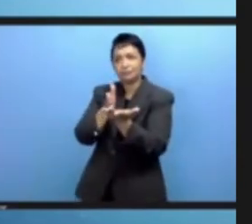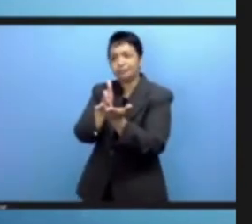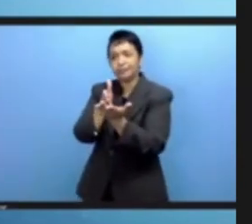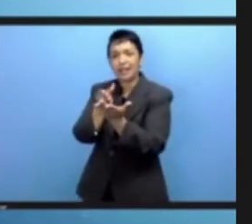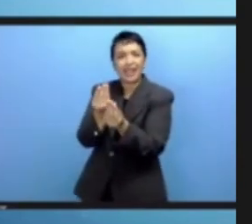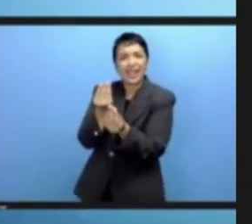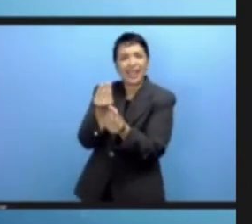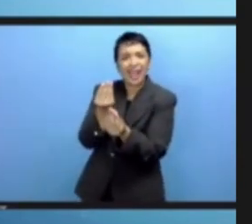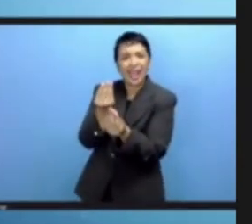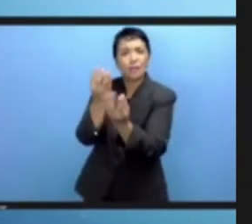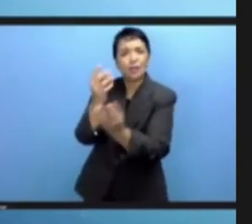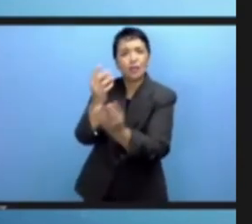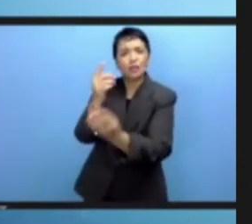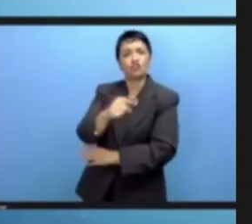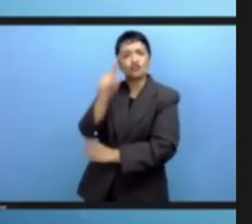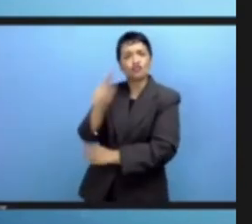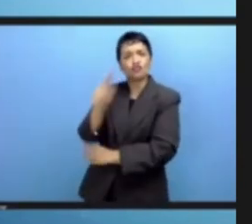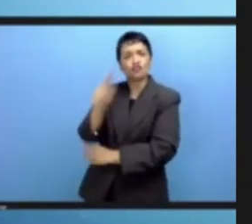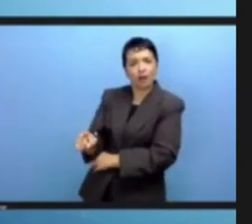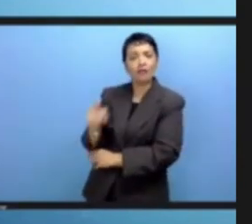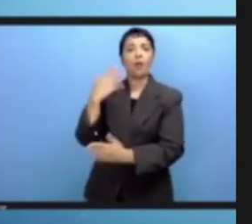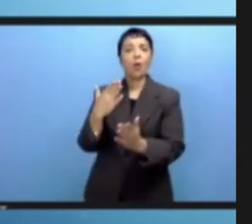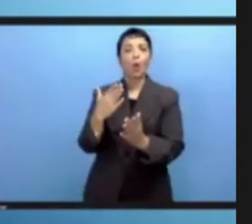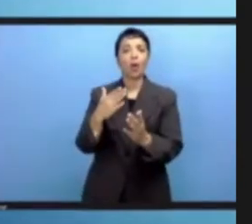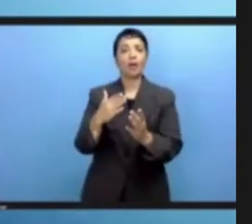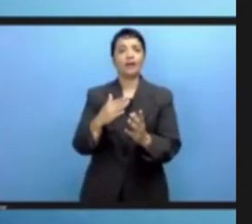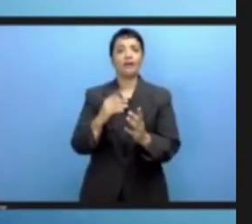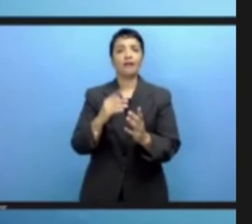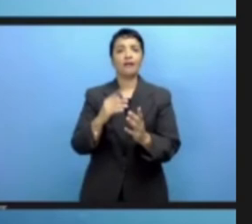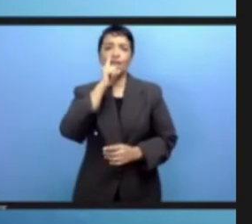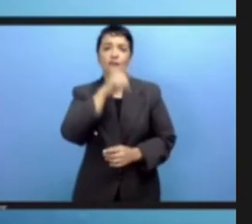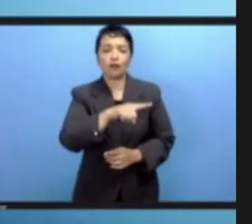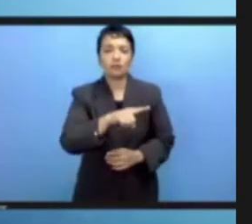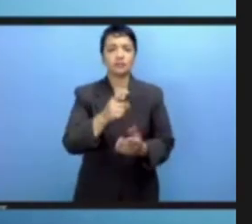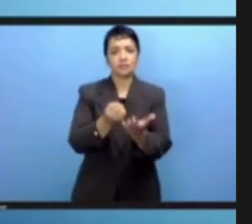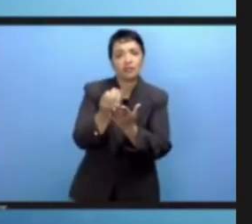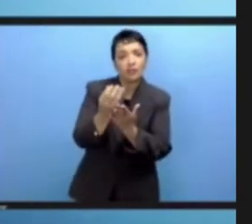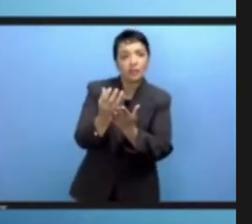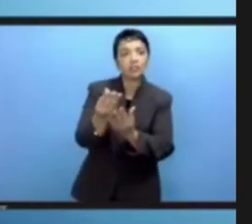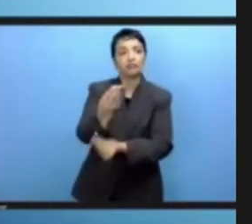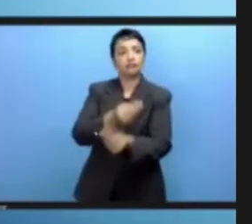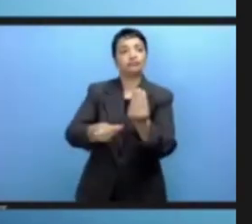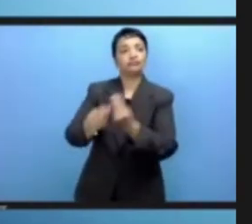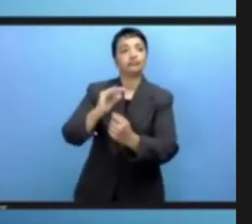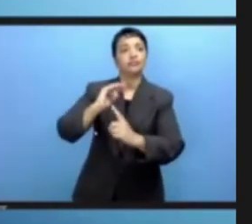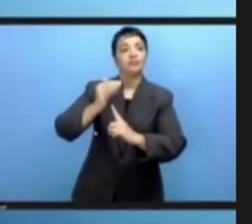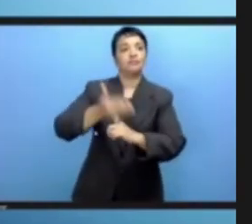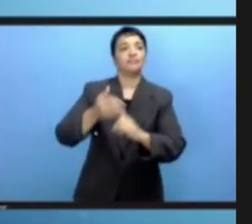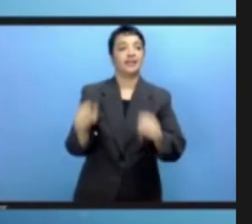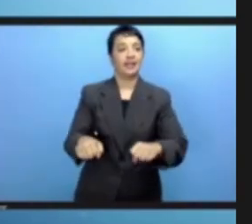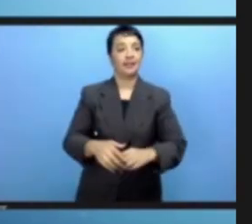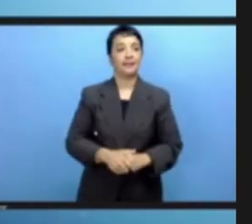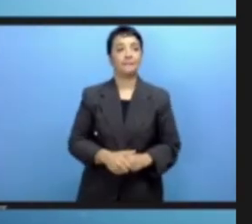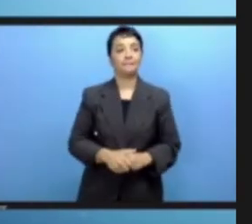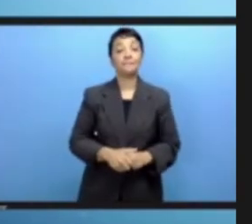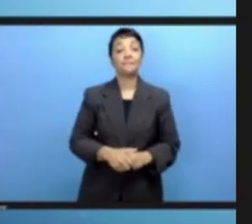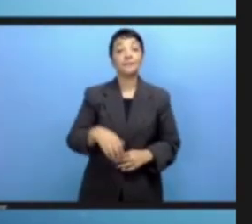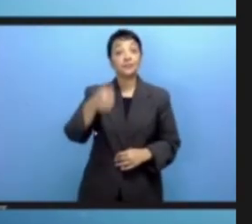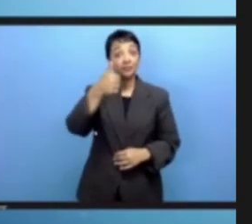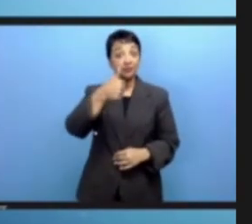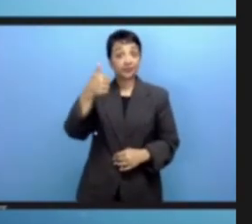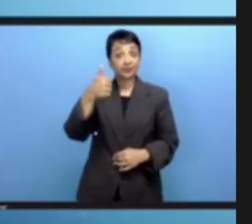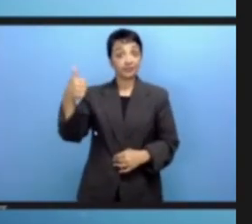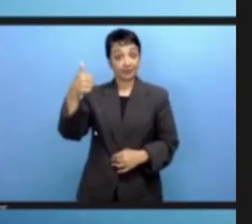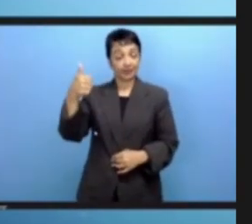de mésinformations ou désinformations et des rumeurs, ce qui est devenu pratique courante. Excellence.